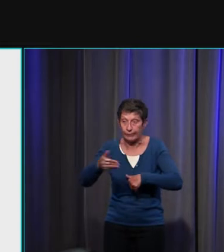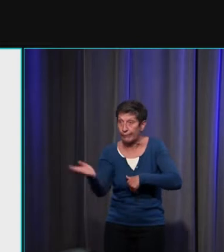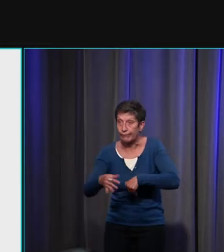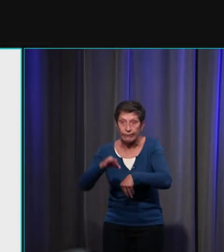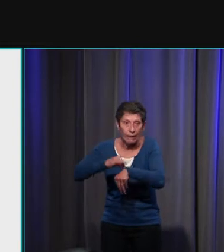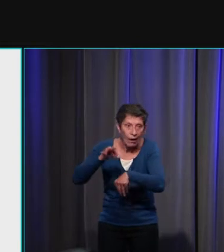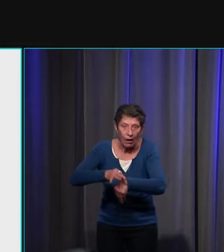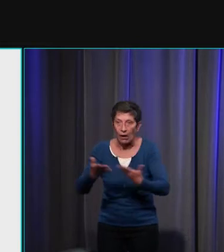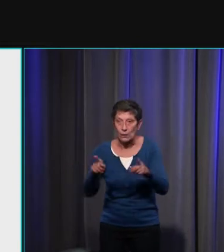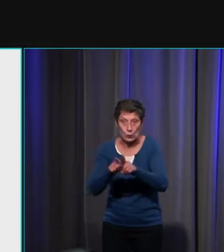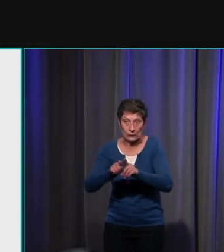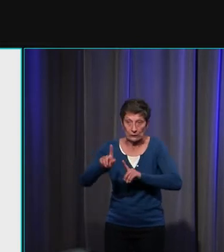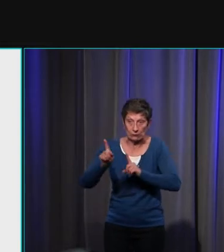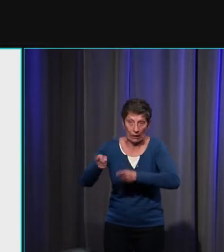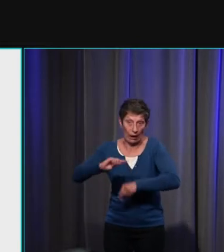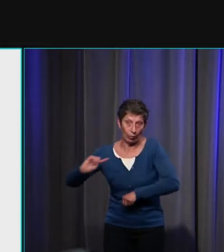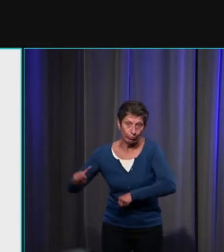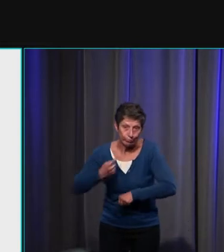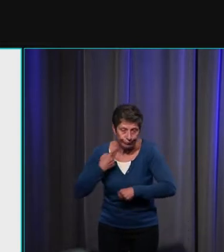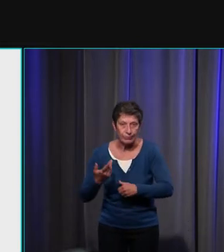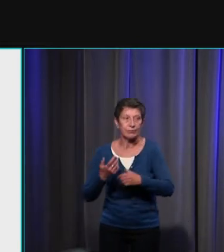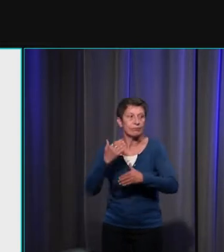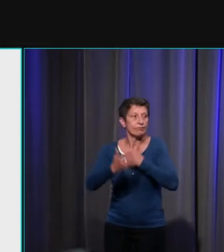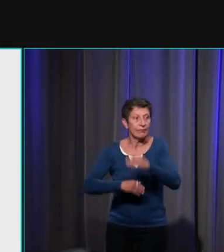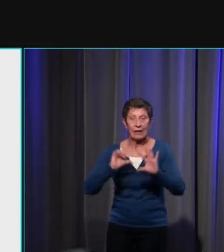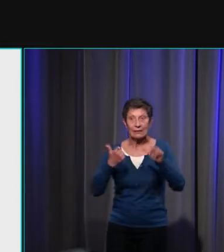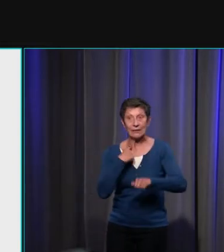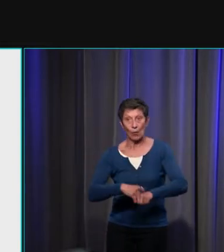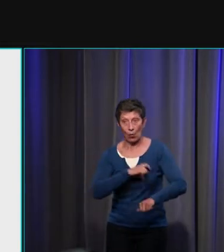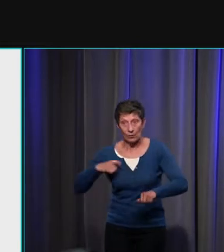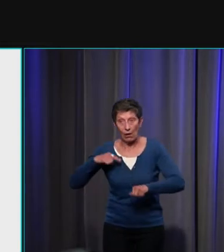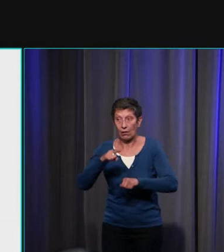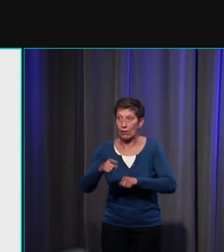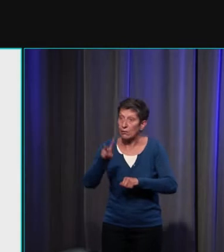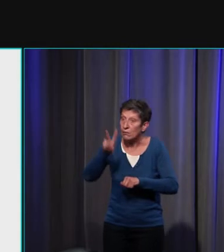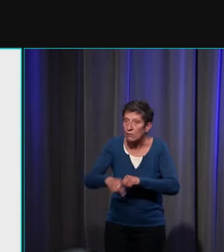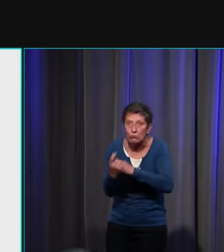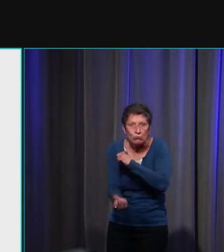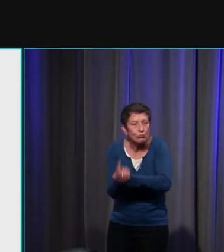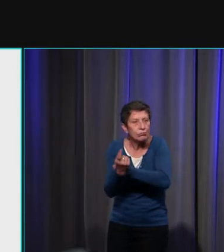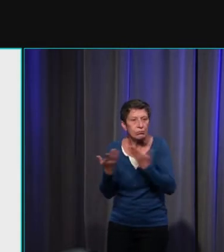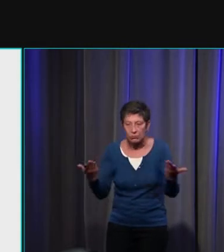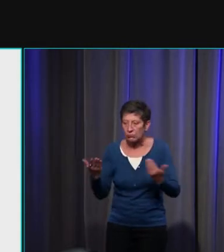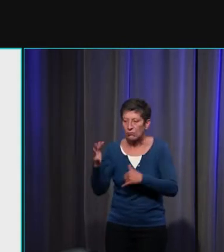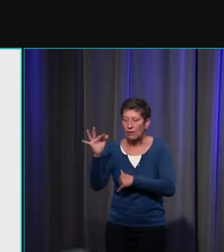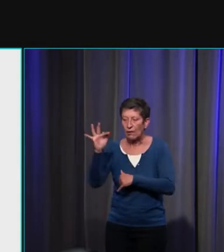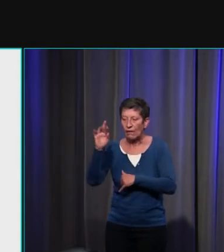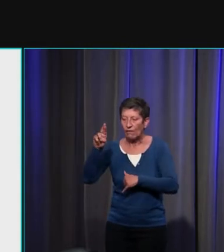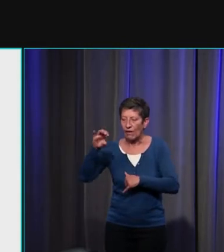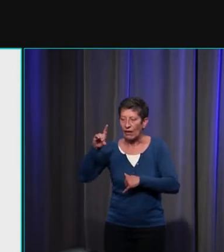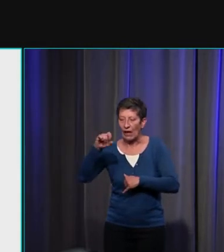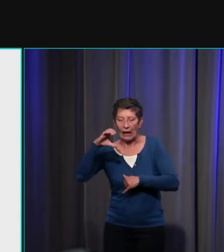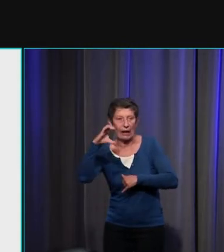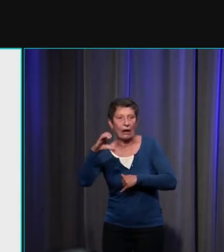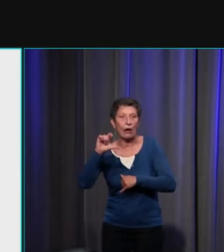la défaite 6e croisade cette fois ci une croisade extrêmement original frédéric ii orenstein roi